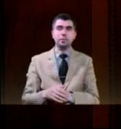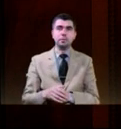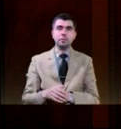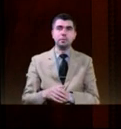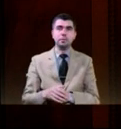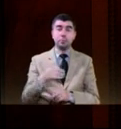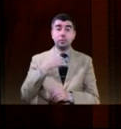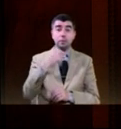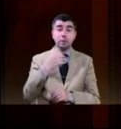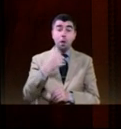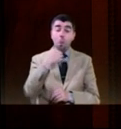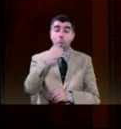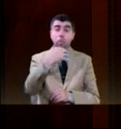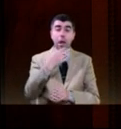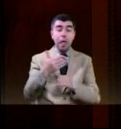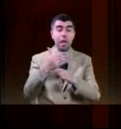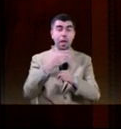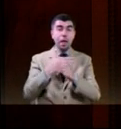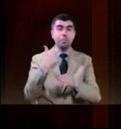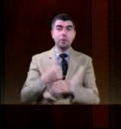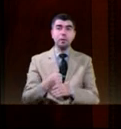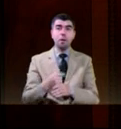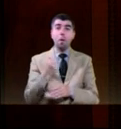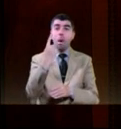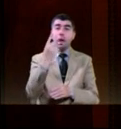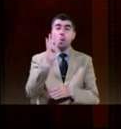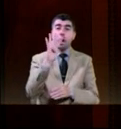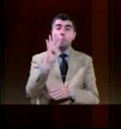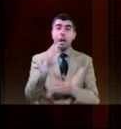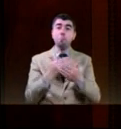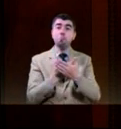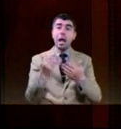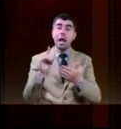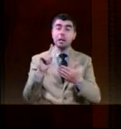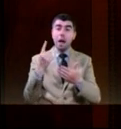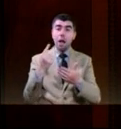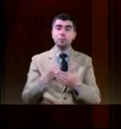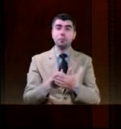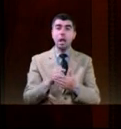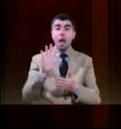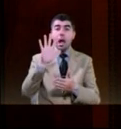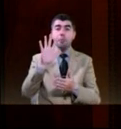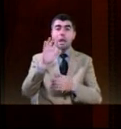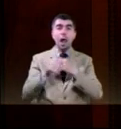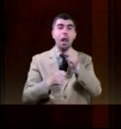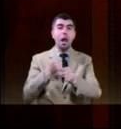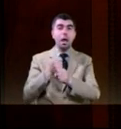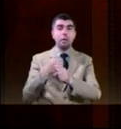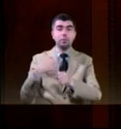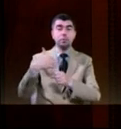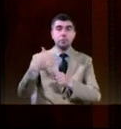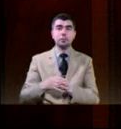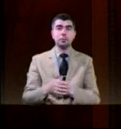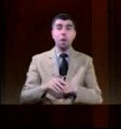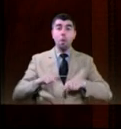قلت لكم في التدخل ديالي 41 مليار ديال الدرهم في 5 سنوات. كان